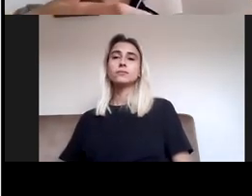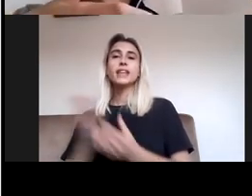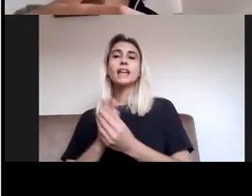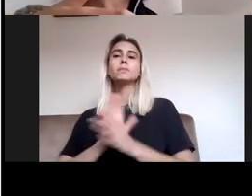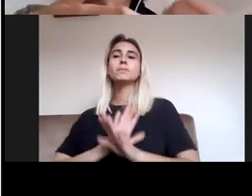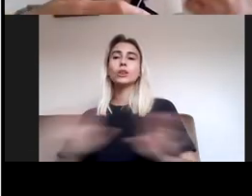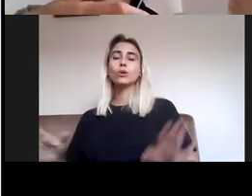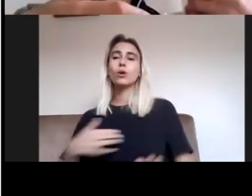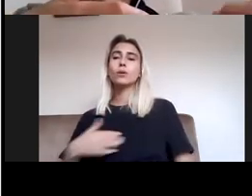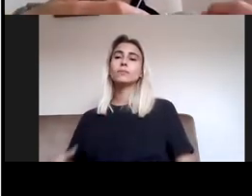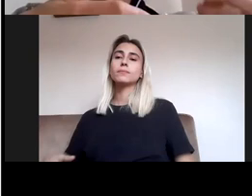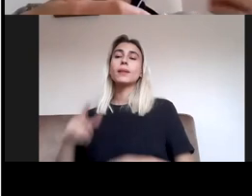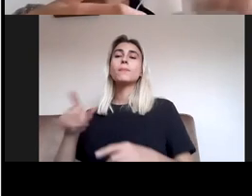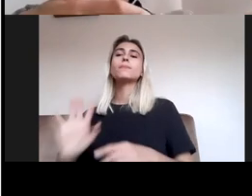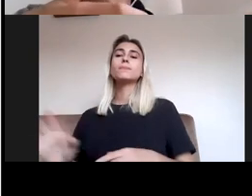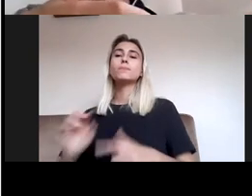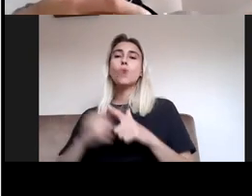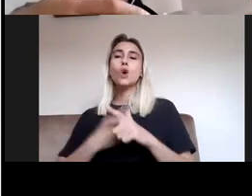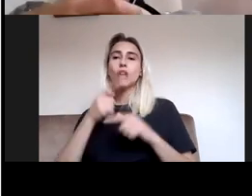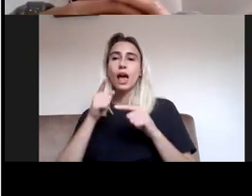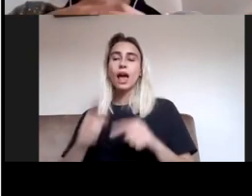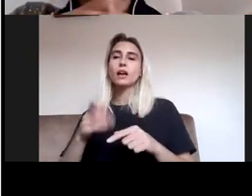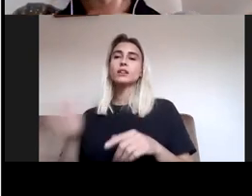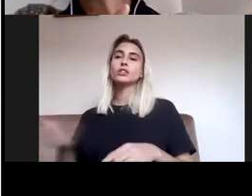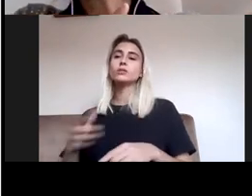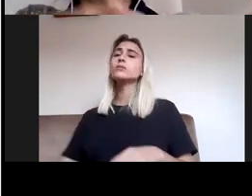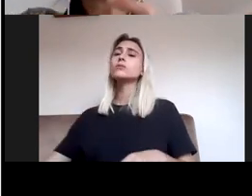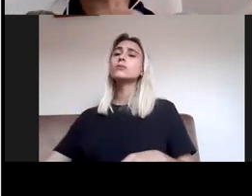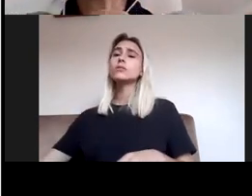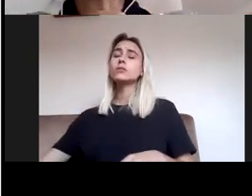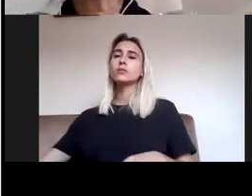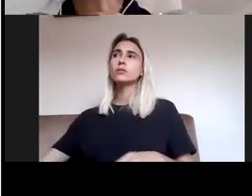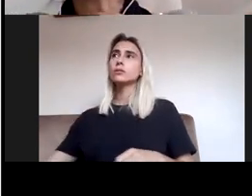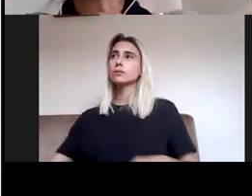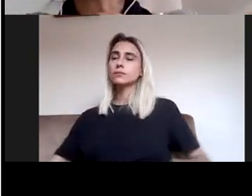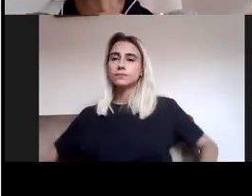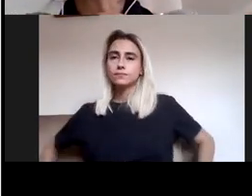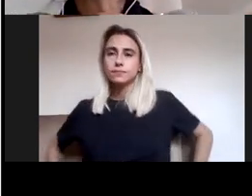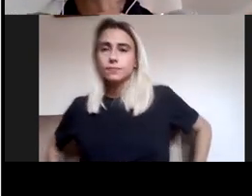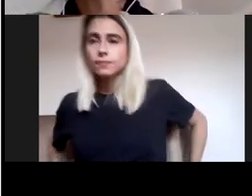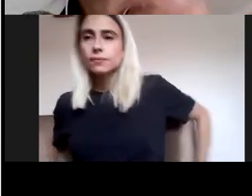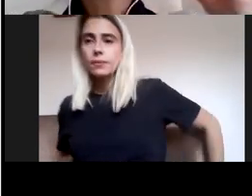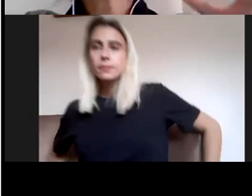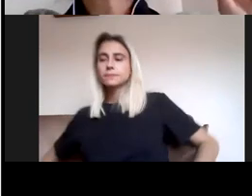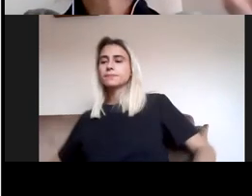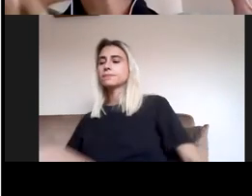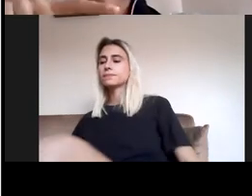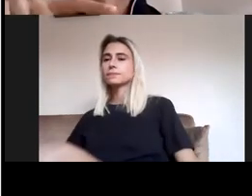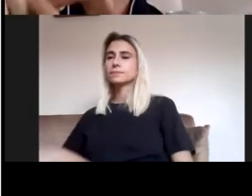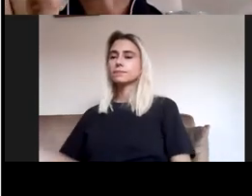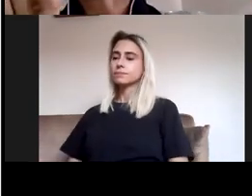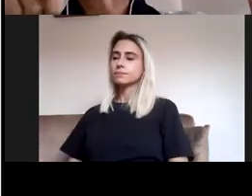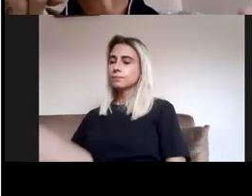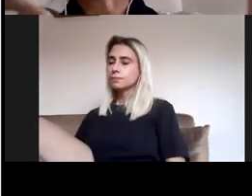ve projeye başlıyorlar. Proje şu, sahaya çıkın. Yani saha derken ben belli bölgeler veriyorum. Gidin